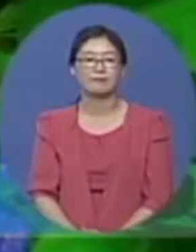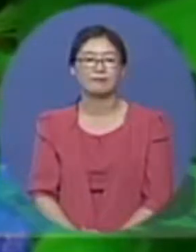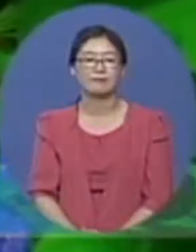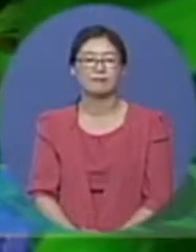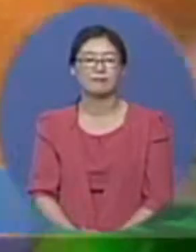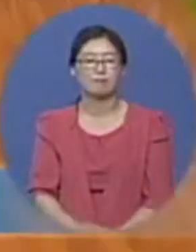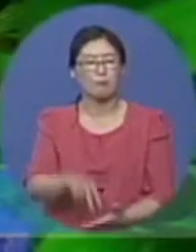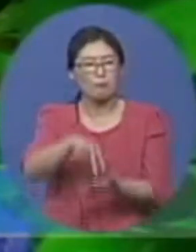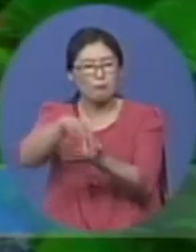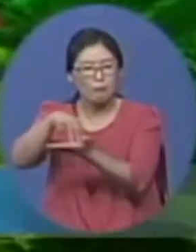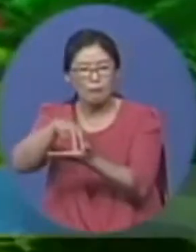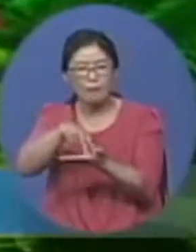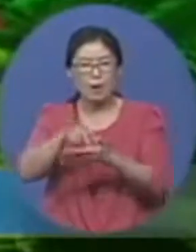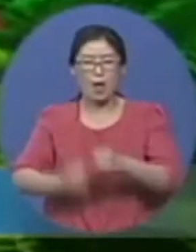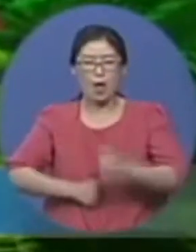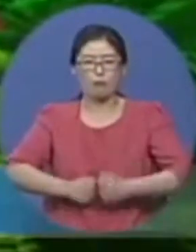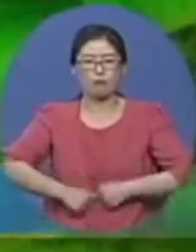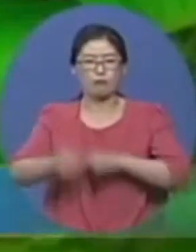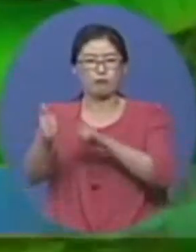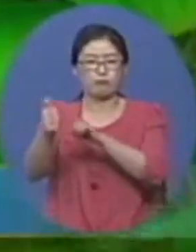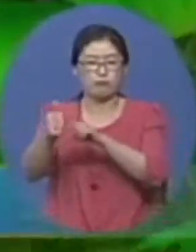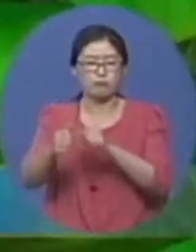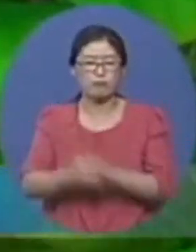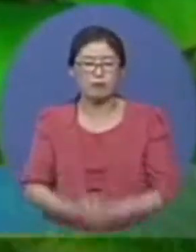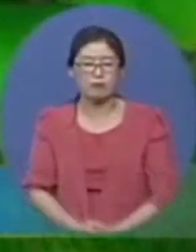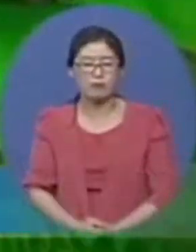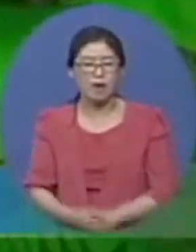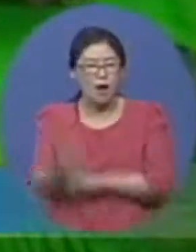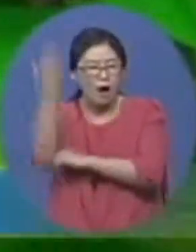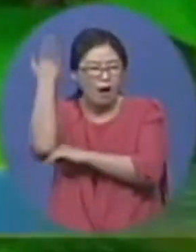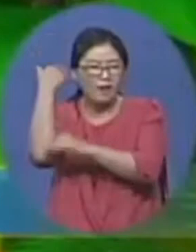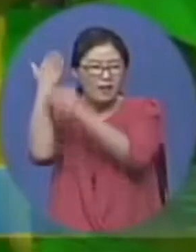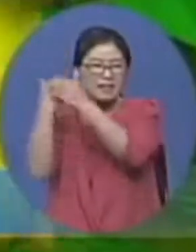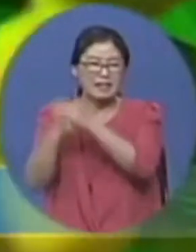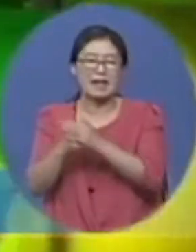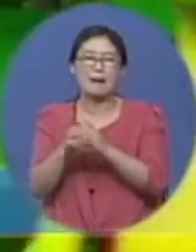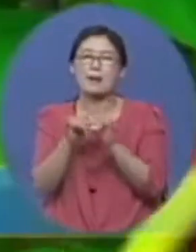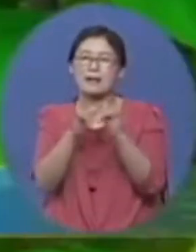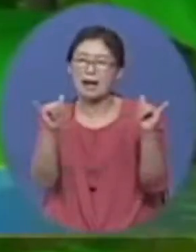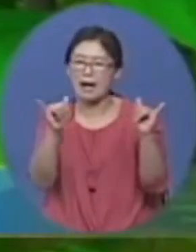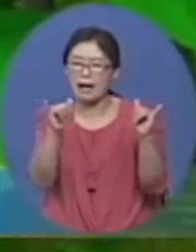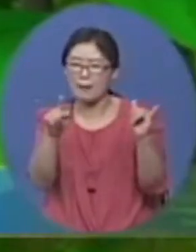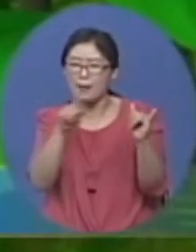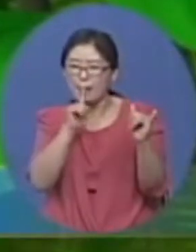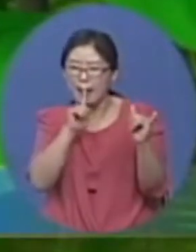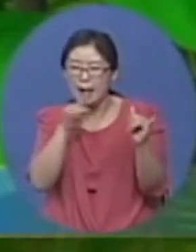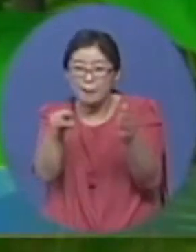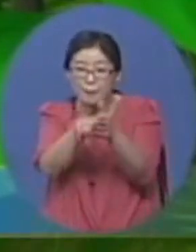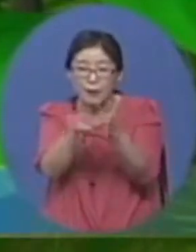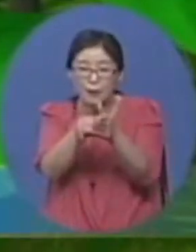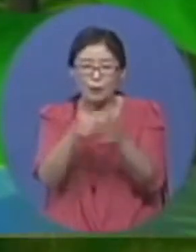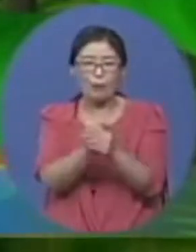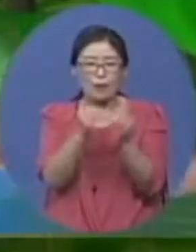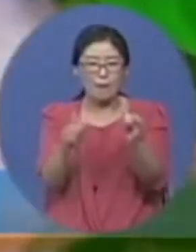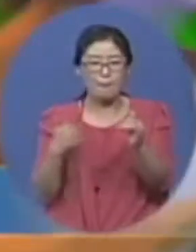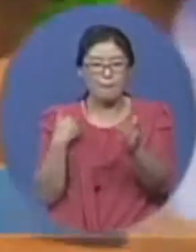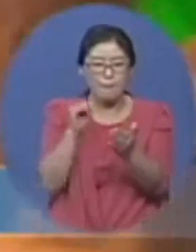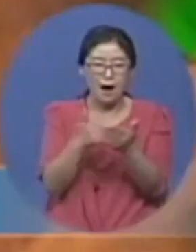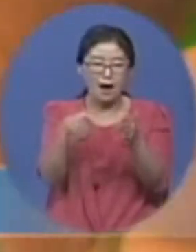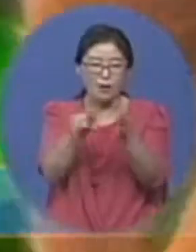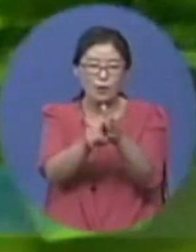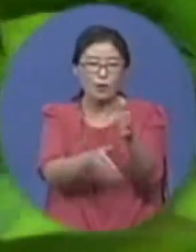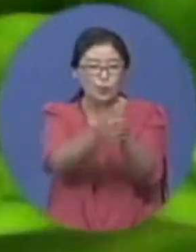외톨이 개구리 빌리. 자신이 원래 사람이었다는 말만 믿고 다시 사람이 되기 위해 인간들의 도시로